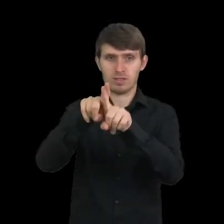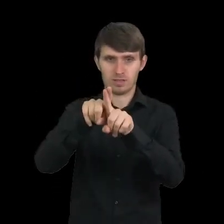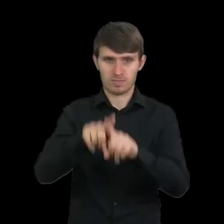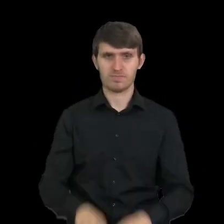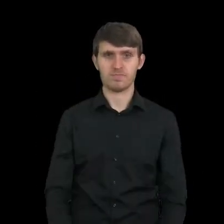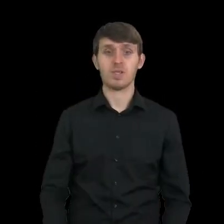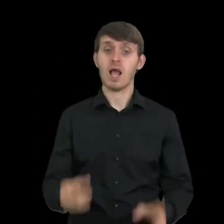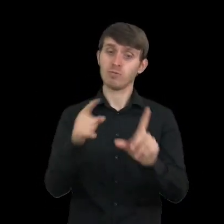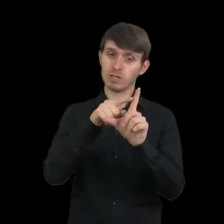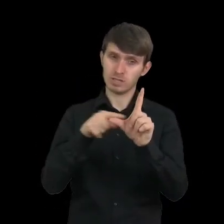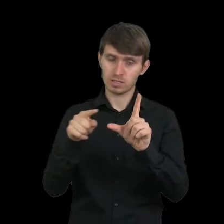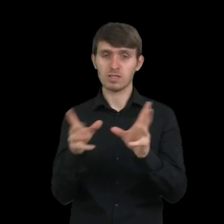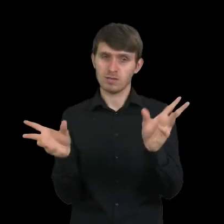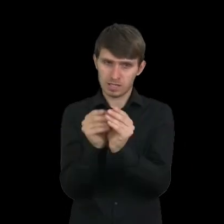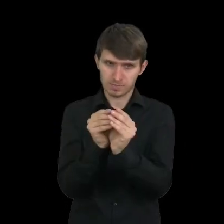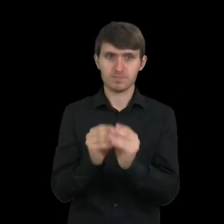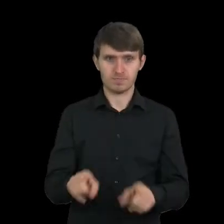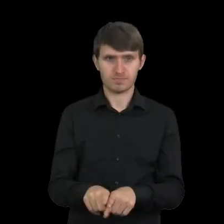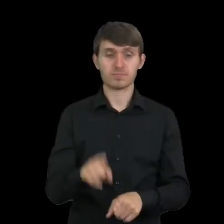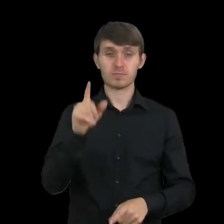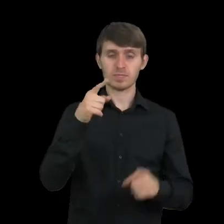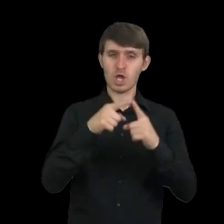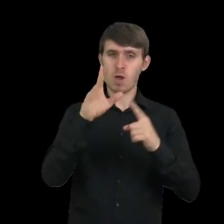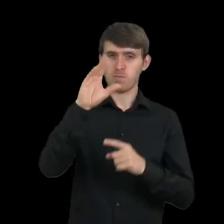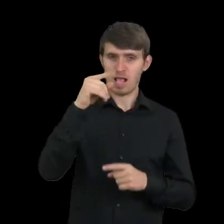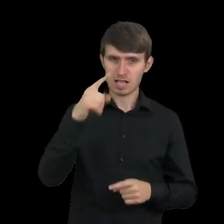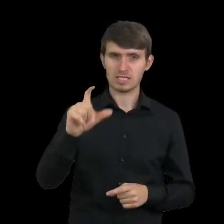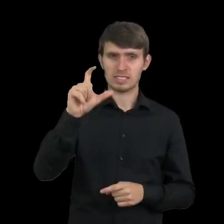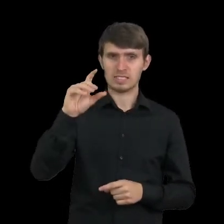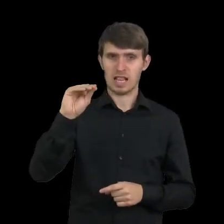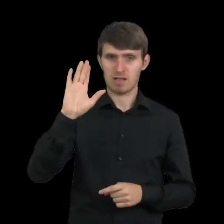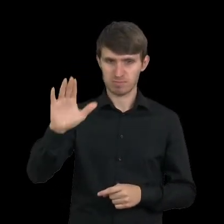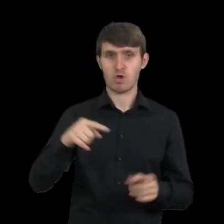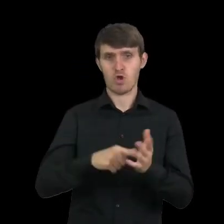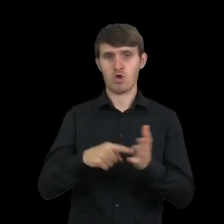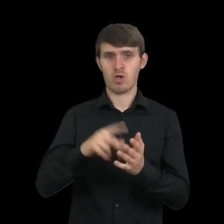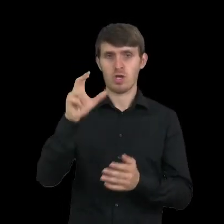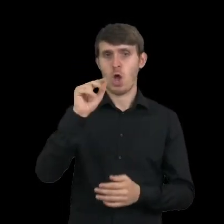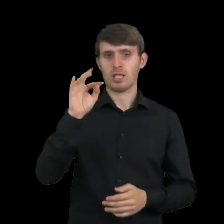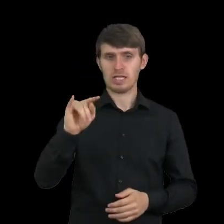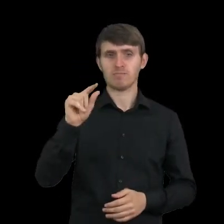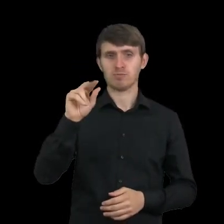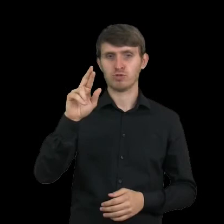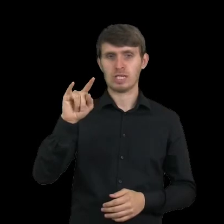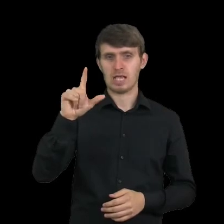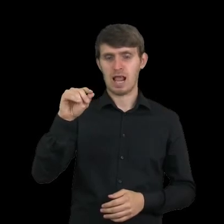kąt CEB to są kąty